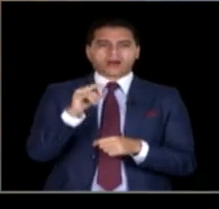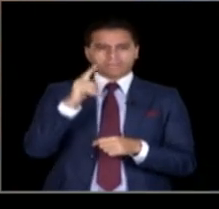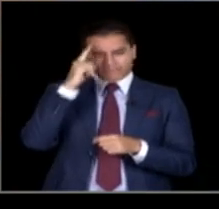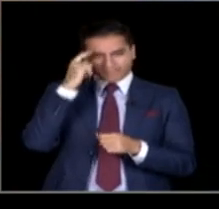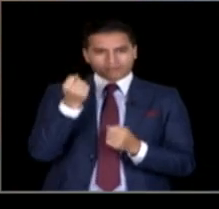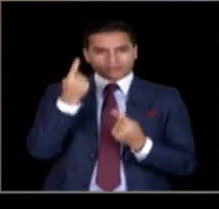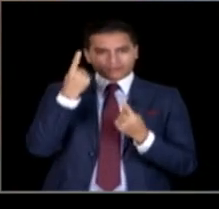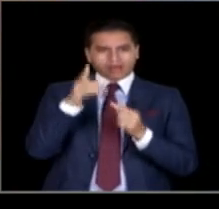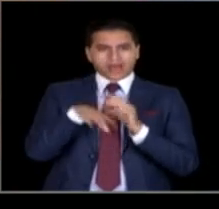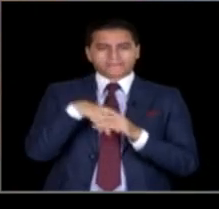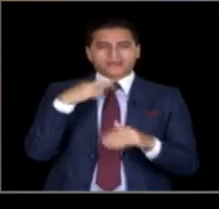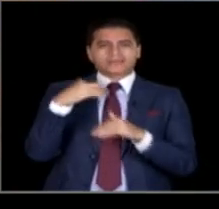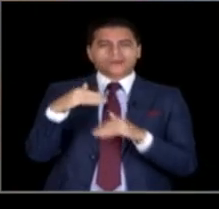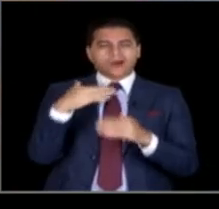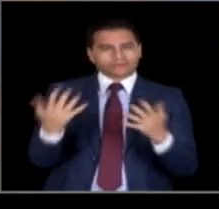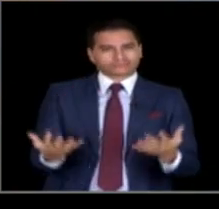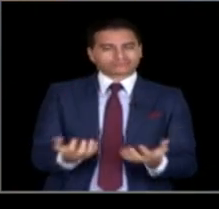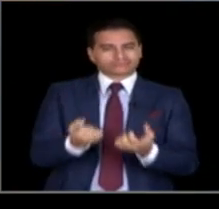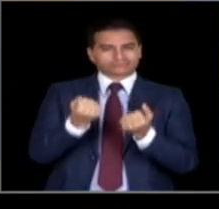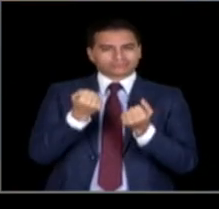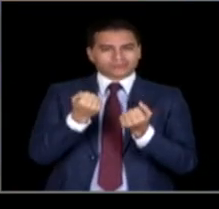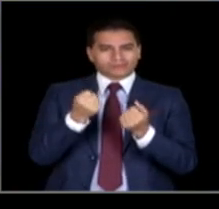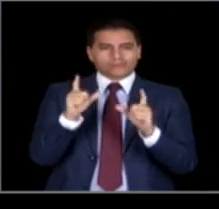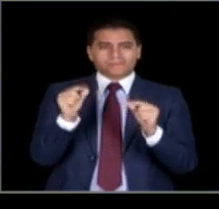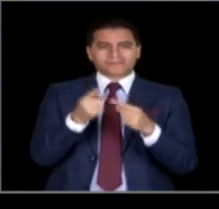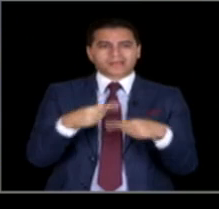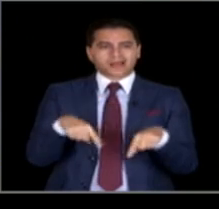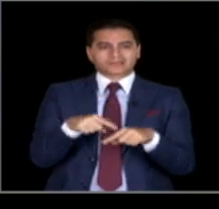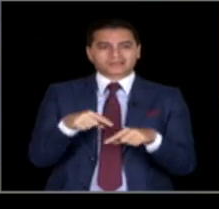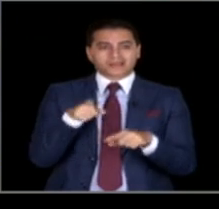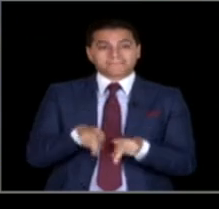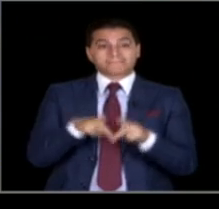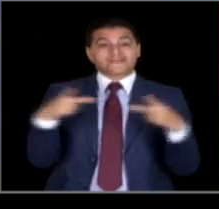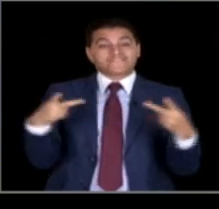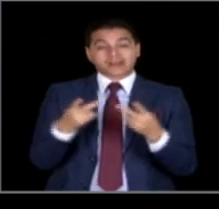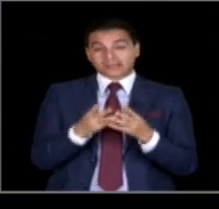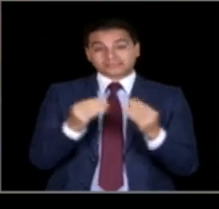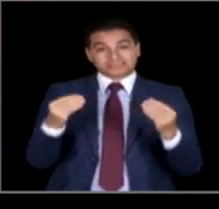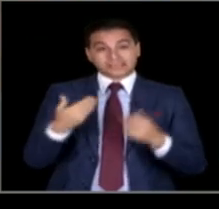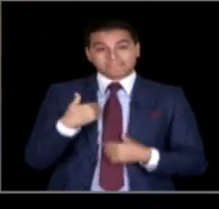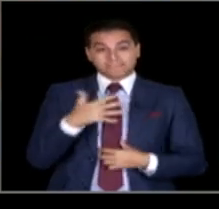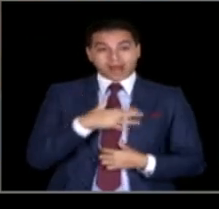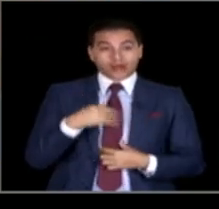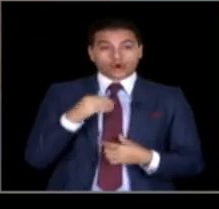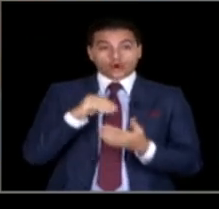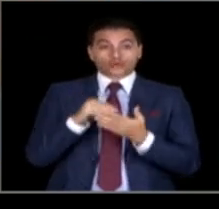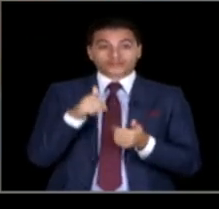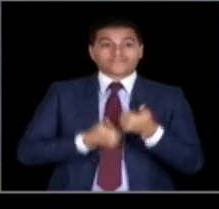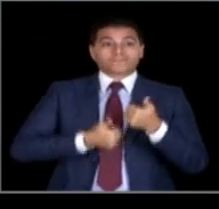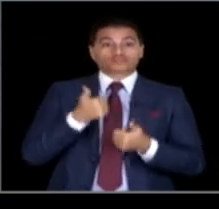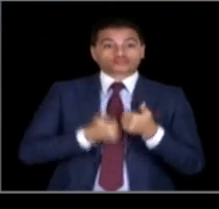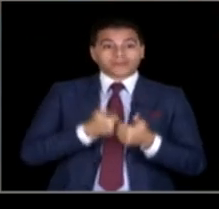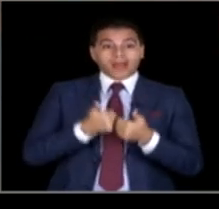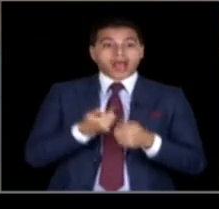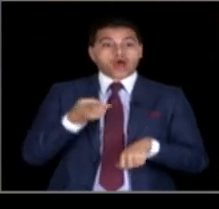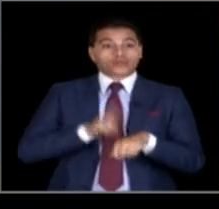تذكر هذه الفئة الممتازة. ده طبعا بيفرق معنا ان احنا نخش في مسابقات